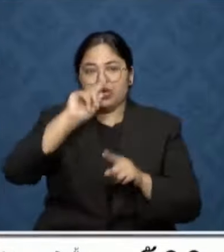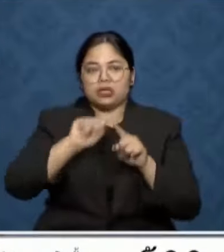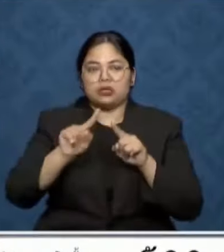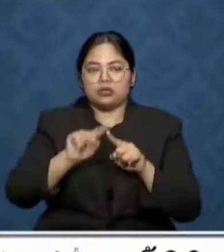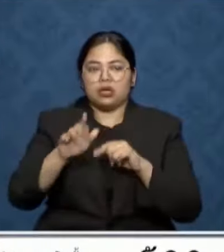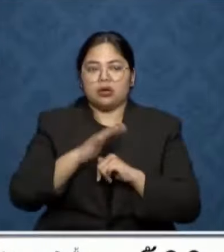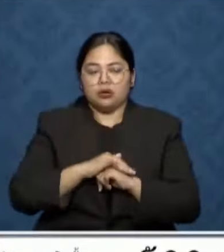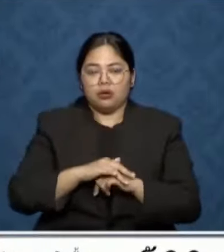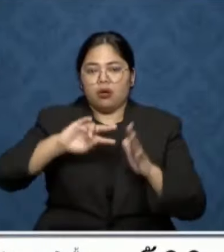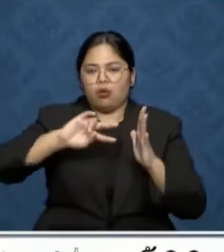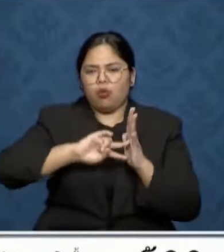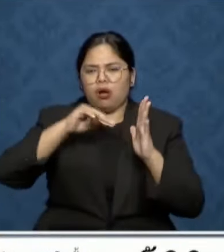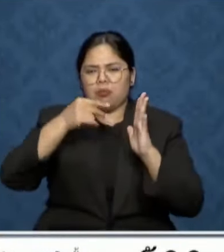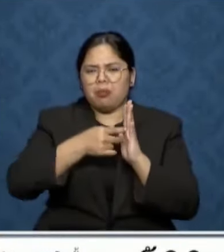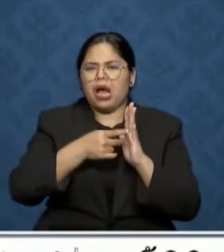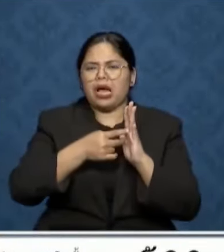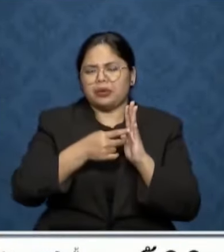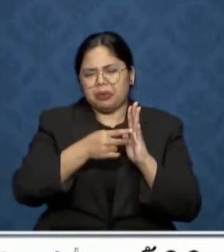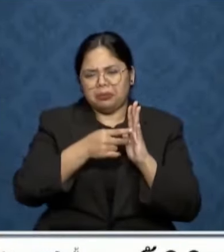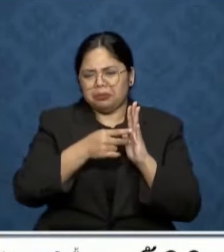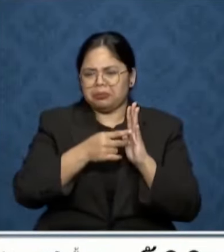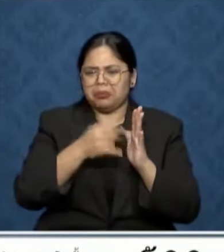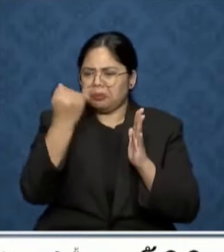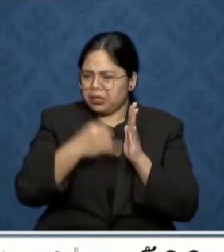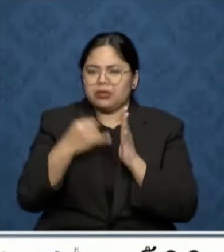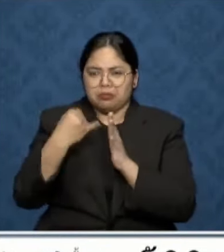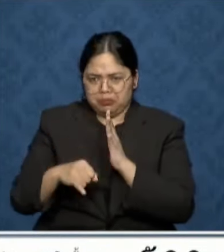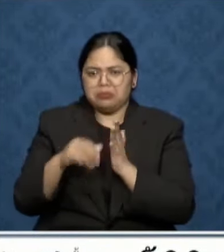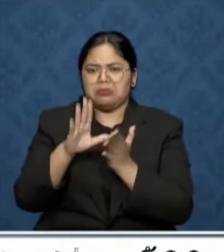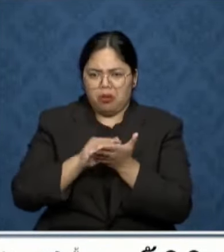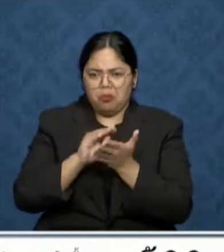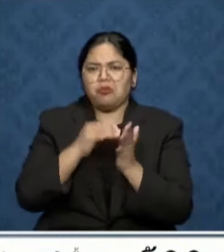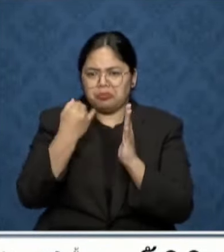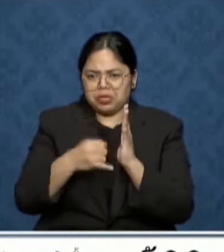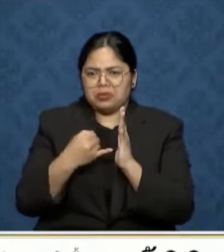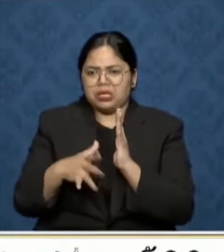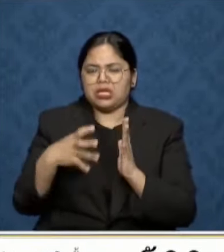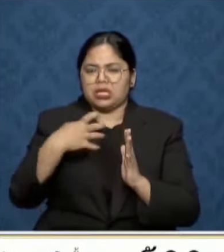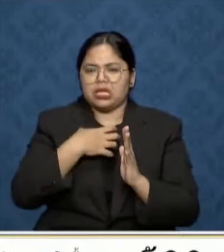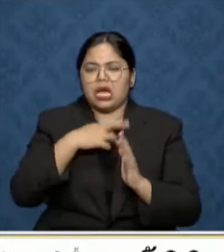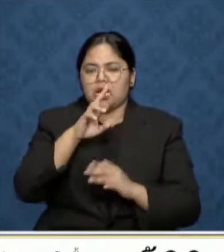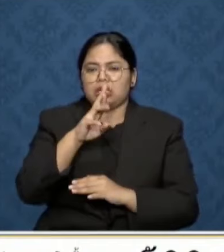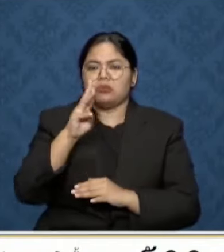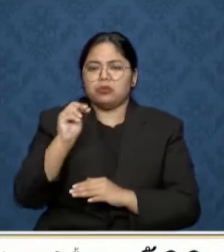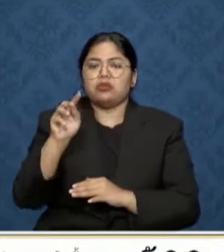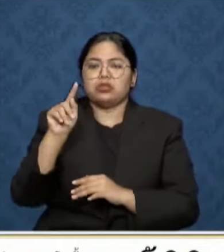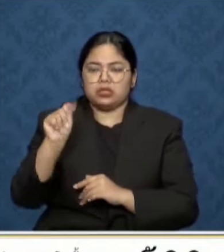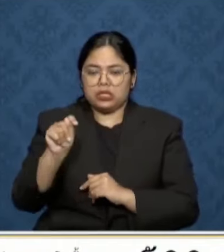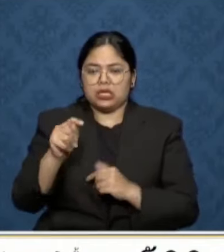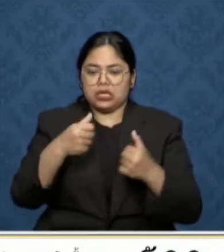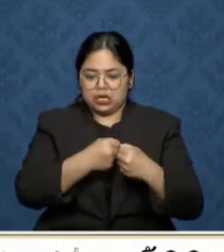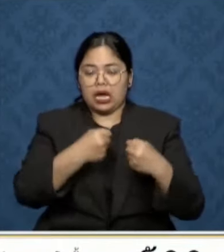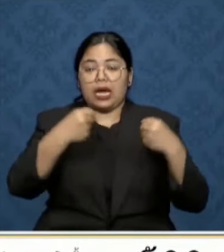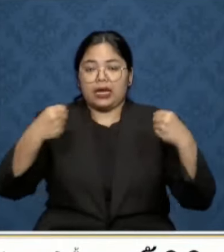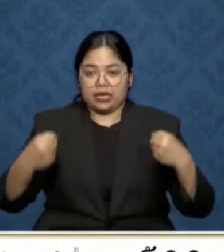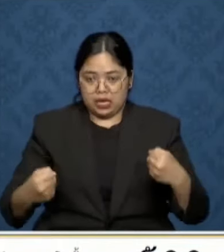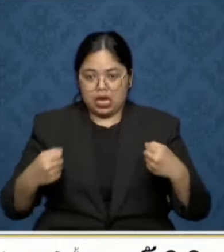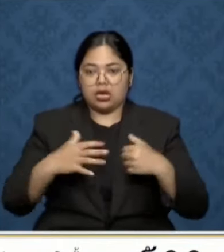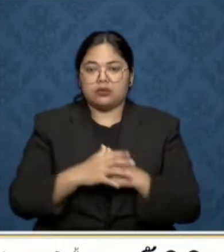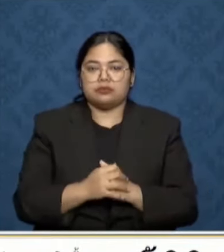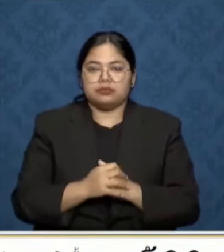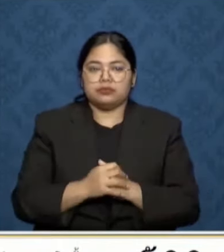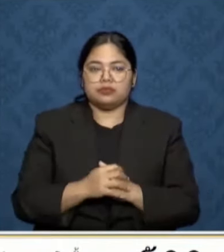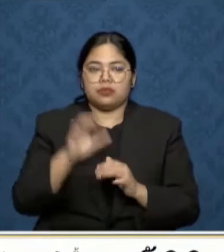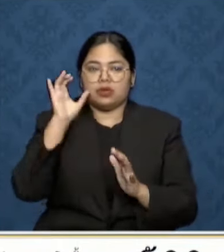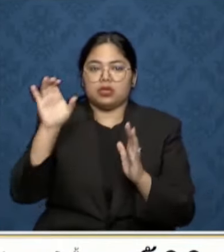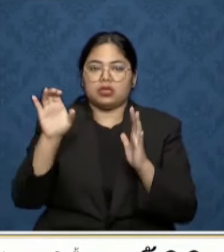รงกเยอะแย่มากๆและเปขอมูที่ผิ ๆอยากให้ท่านบุ่ปรย์ี้ ช่วยขยายความถูกตอนนี้´อกไปด้วยท